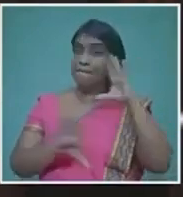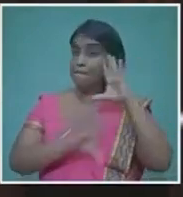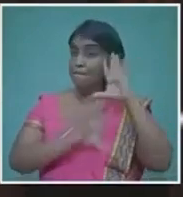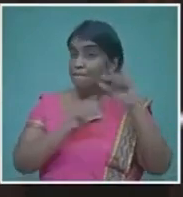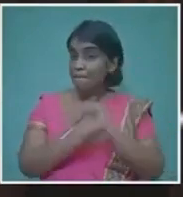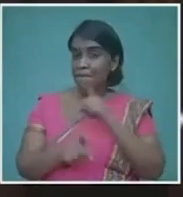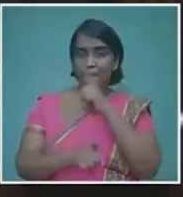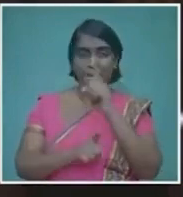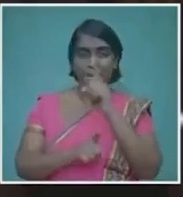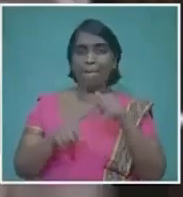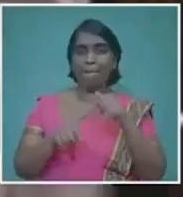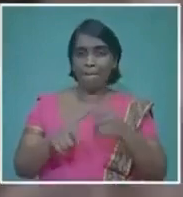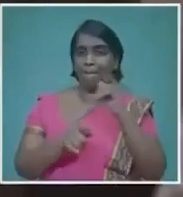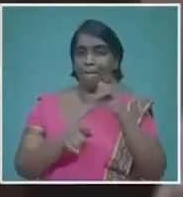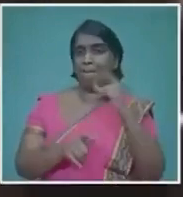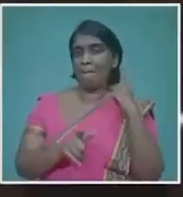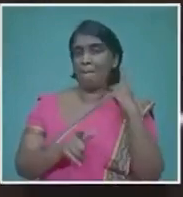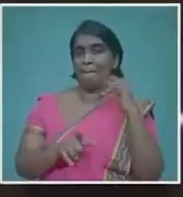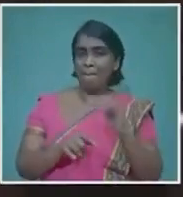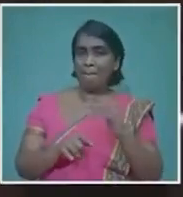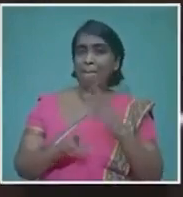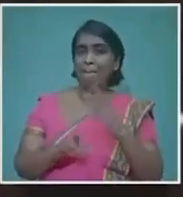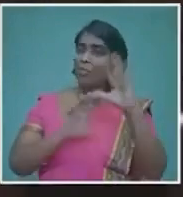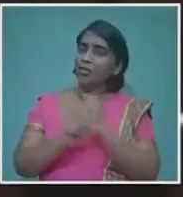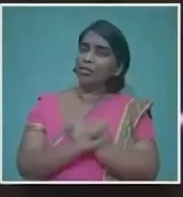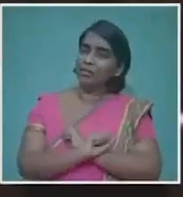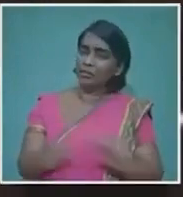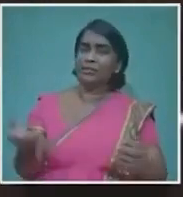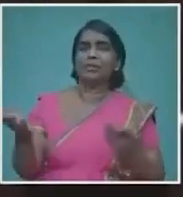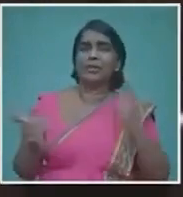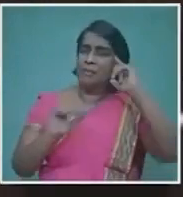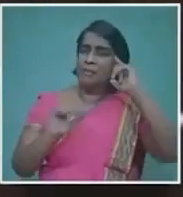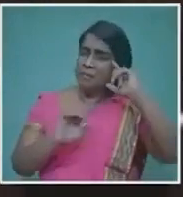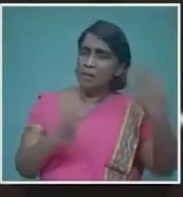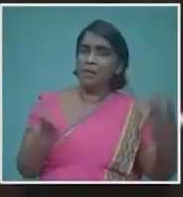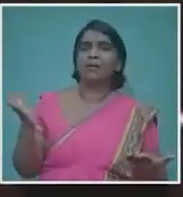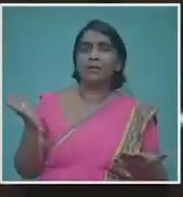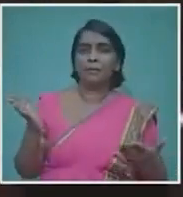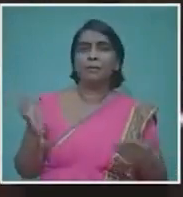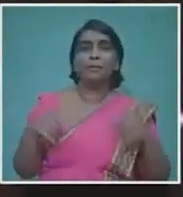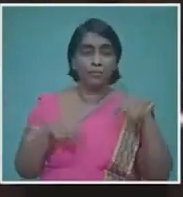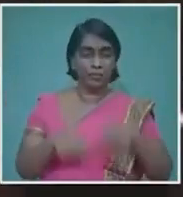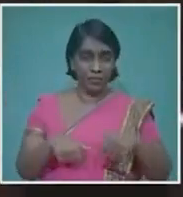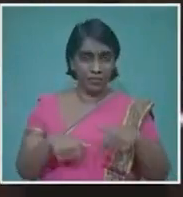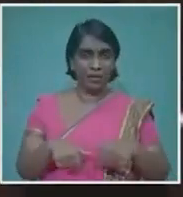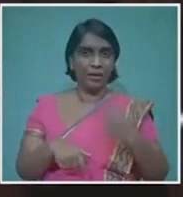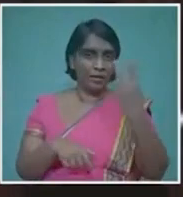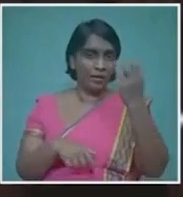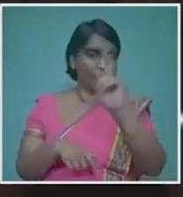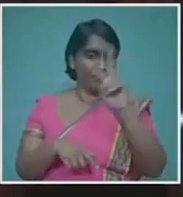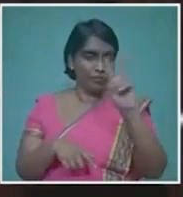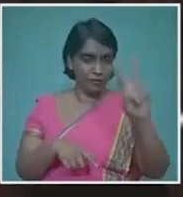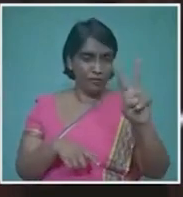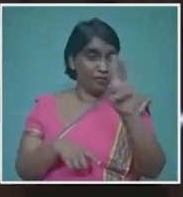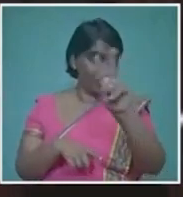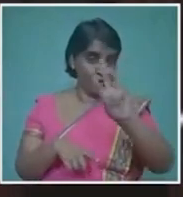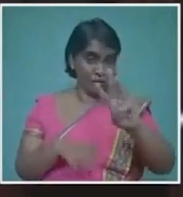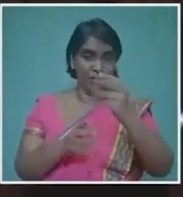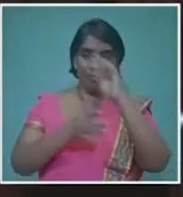නැතුනේ කතා කරන්නේ. මේ ඇවිල්ලා ඉන්න සමහර කට්ටිය ඉන්නවා දත්තත් නැහැ මොනවත් නැහැ දන්න දැනුමකුත් නැහැ. අද වෙනකොට 2023 බජට්